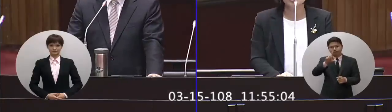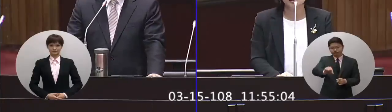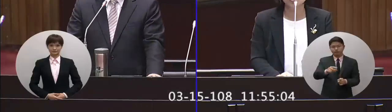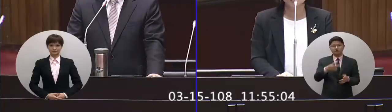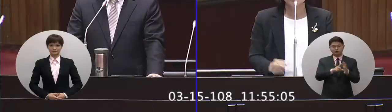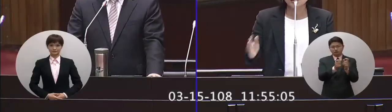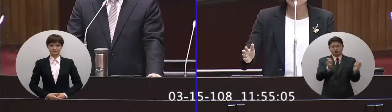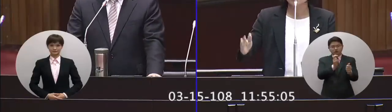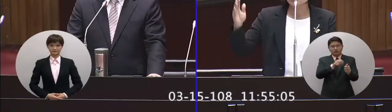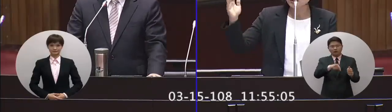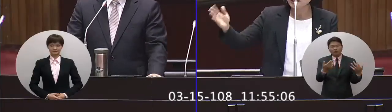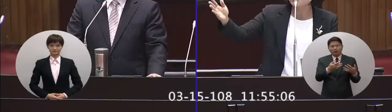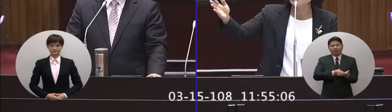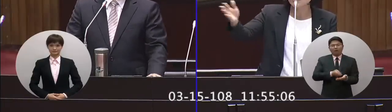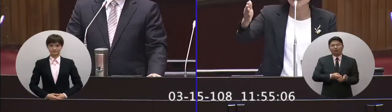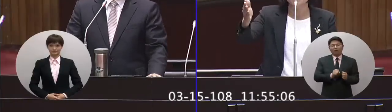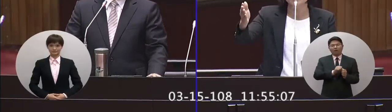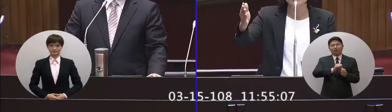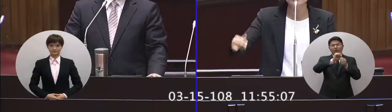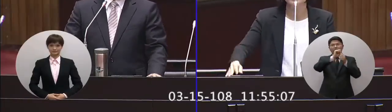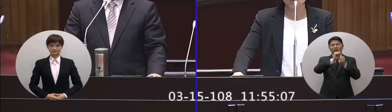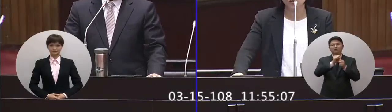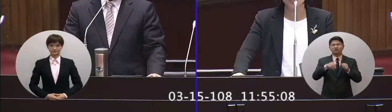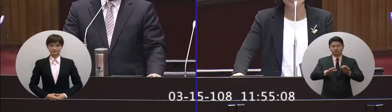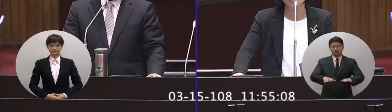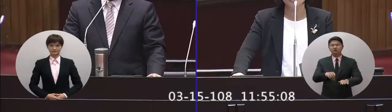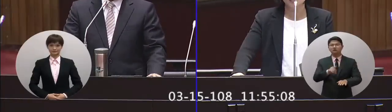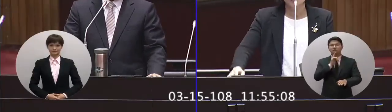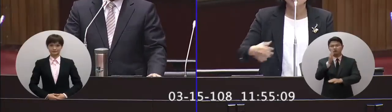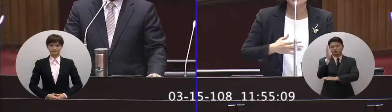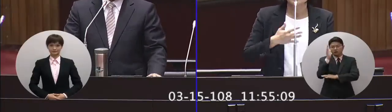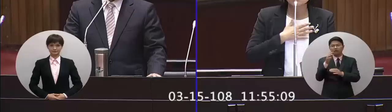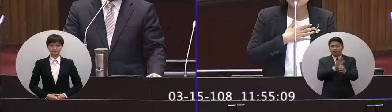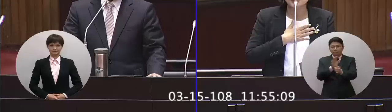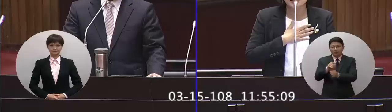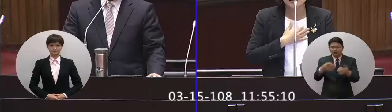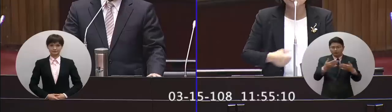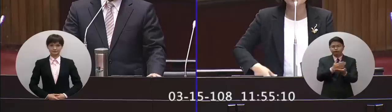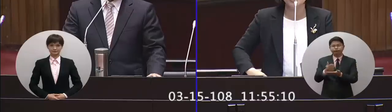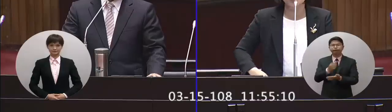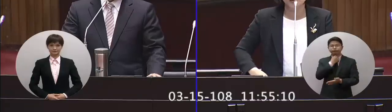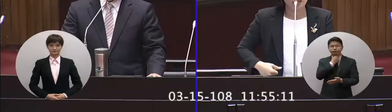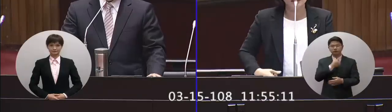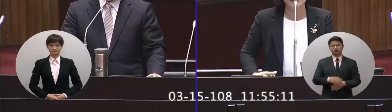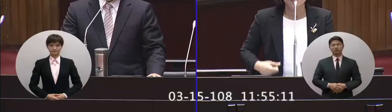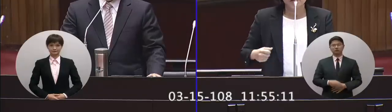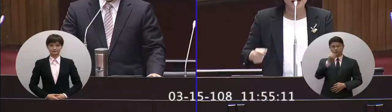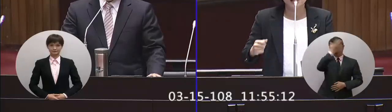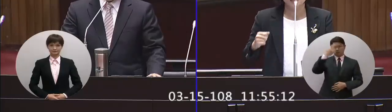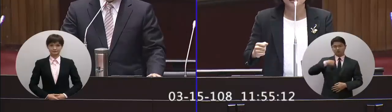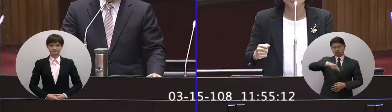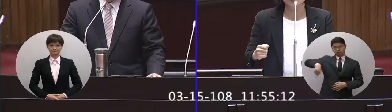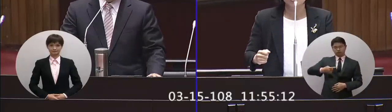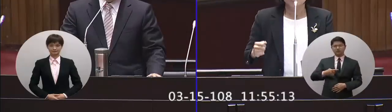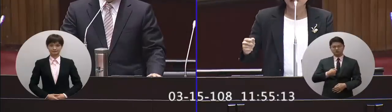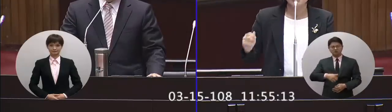长照问题的严重，这都是现在的政府待解决的问题。所以作为青年世代的我们，坦白讲